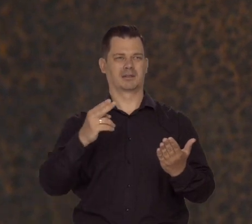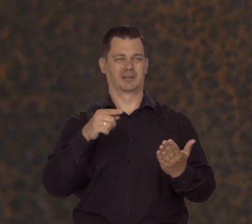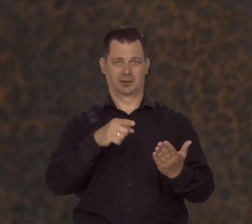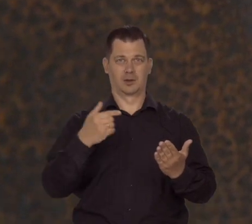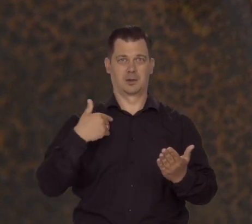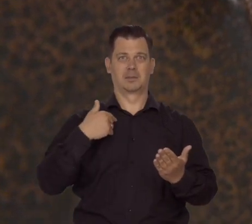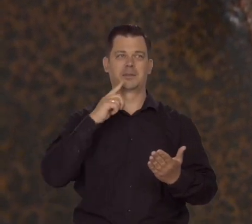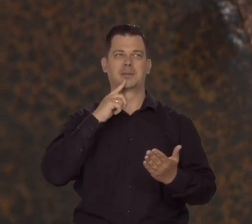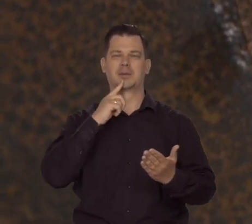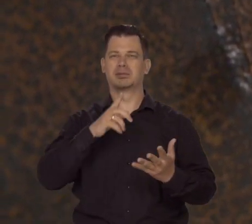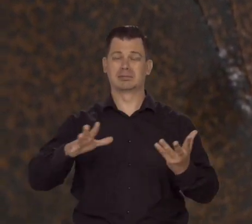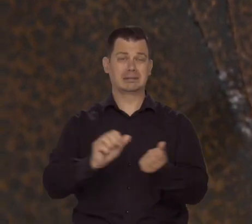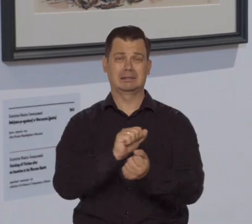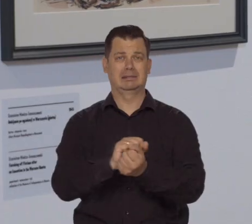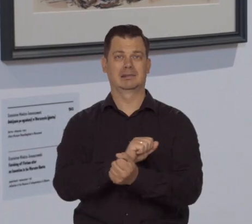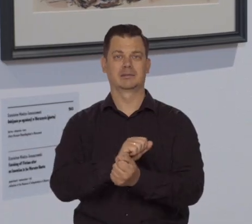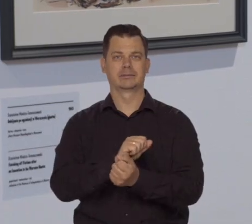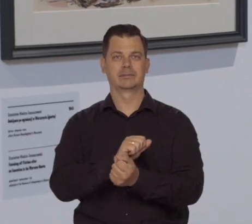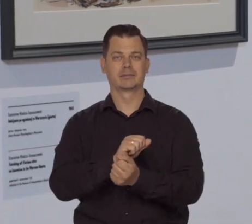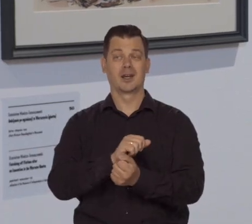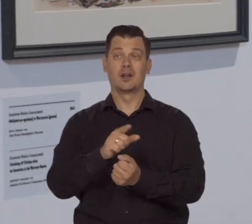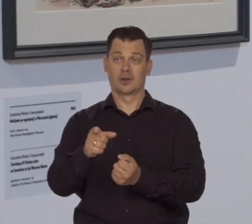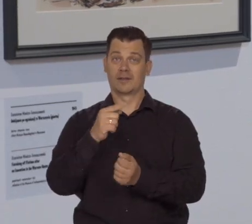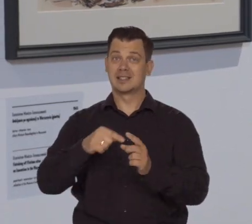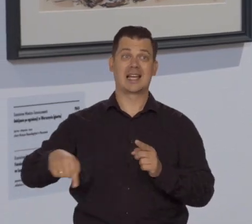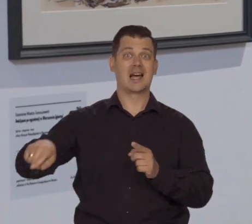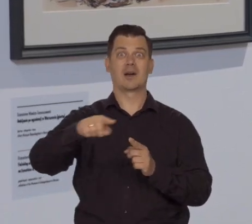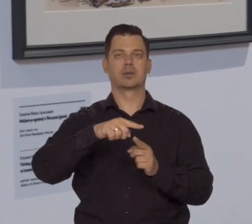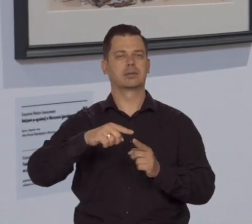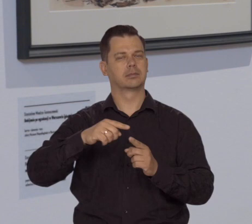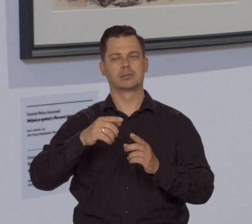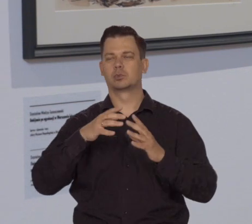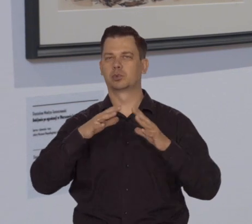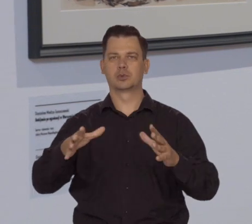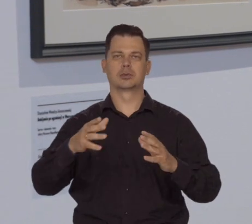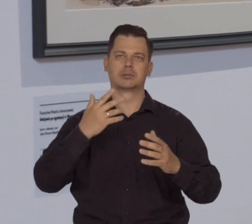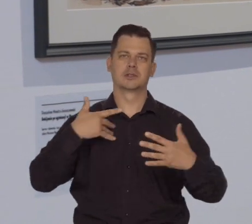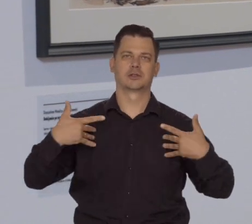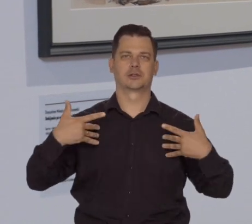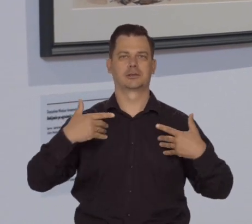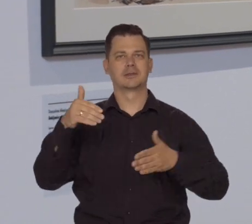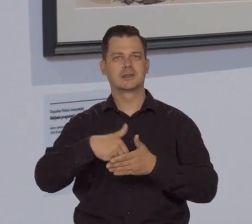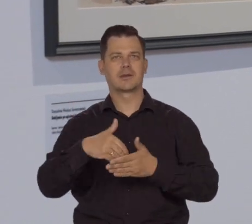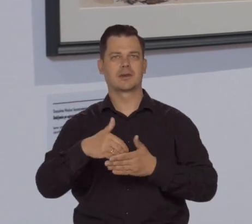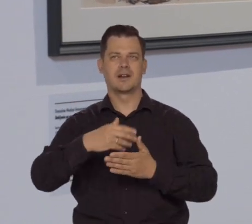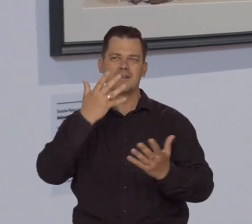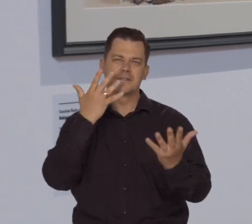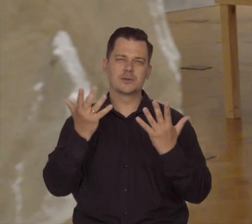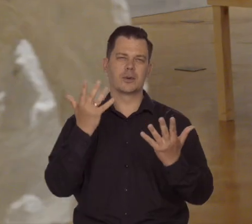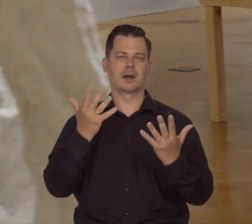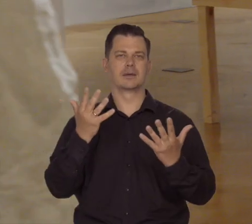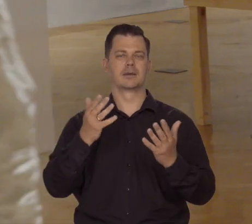gdy stalinizm osiągnął swe apogeum. Tą symboliczną klamrą spinamy całe bogactwo postaw, estetyk, źródeł